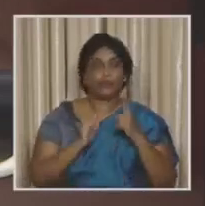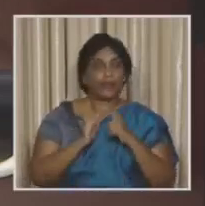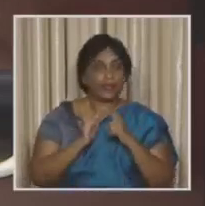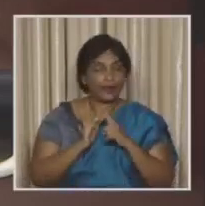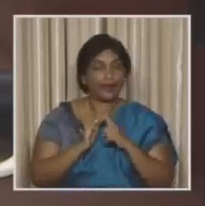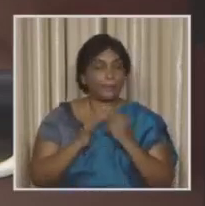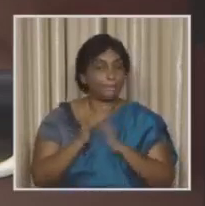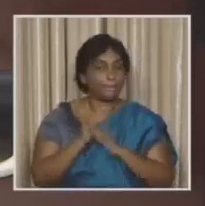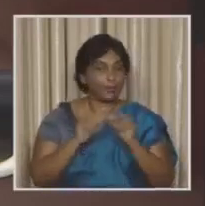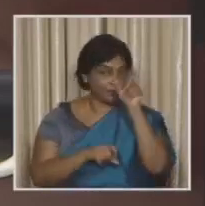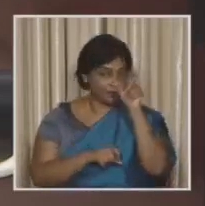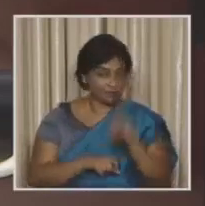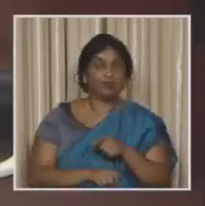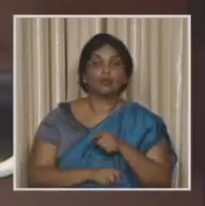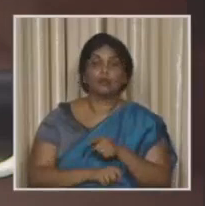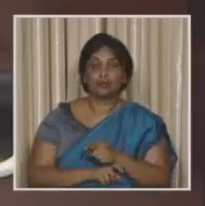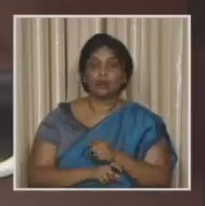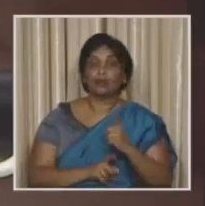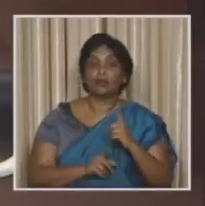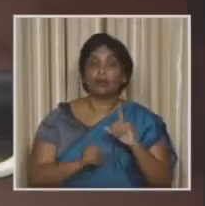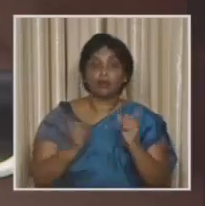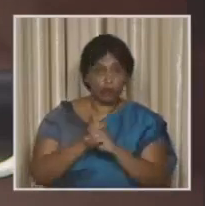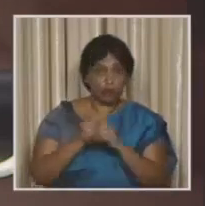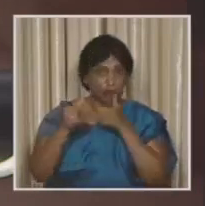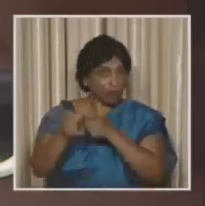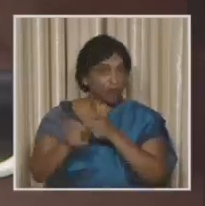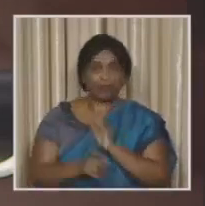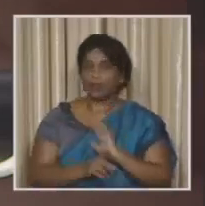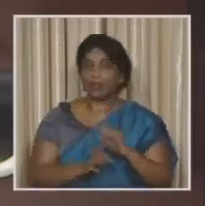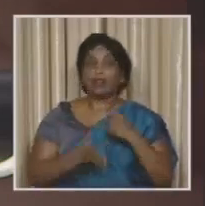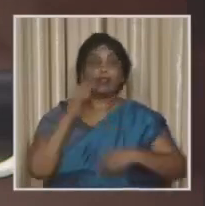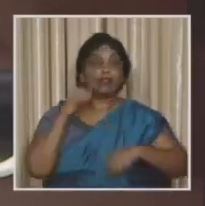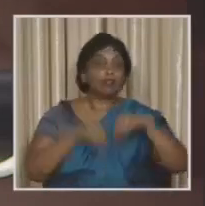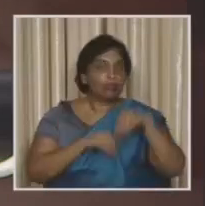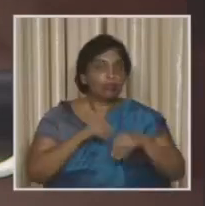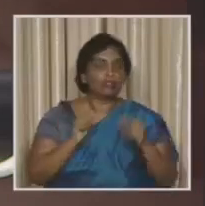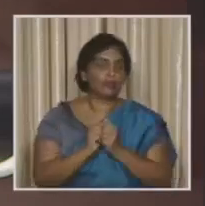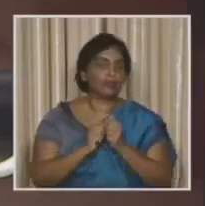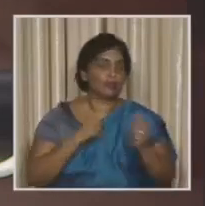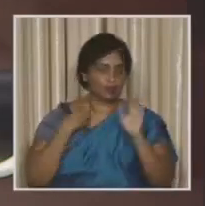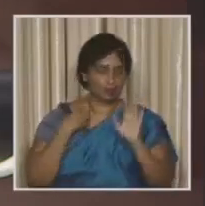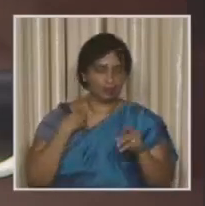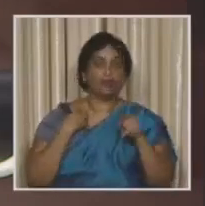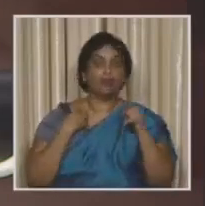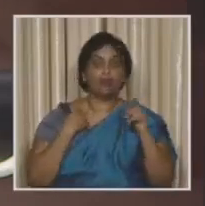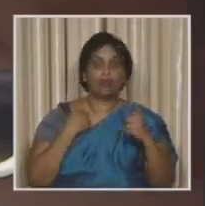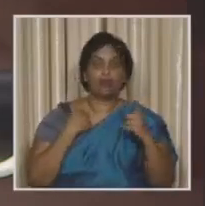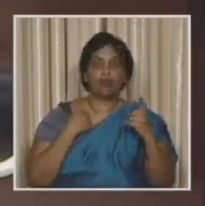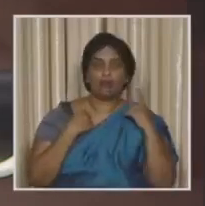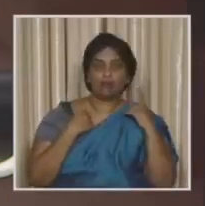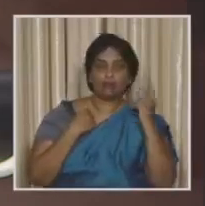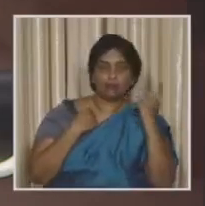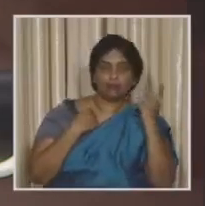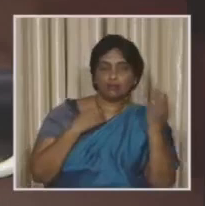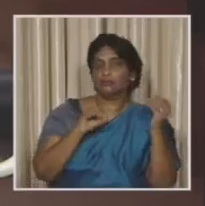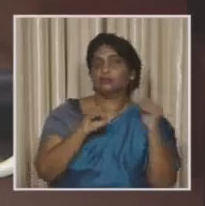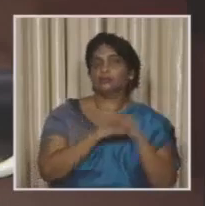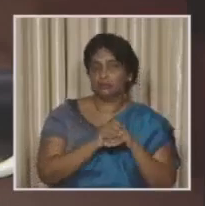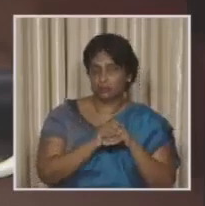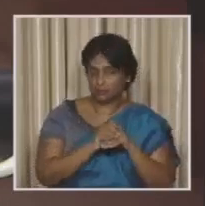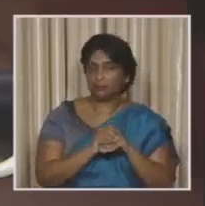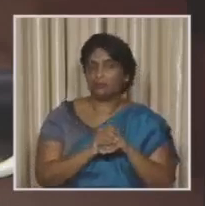ගැනීම. යුදමය ක්‍රියාදාමයක් නෙවෙයි දේශපාලන ක්‍රියාදාමය. ඒකට හමුදාවේ යම් නිලධාරීන් සම්බන්ධ වී තිබෙන